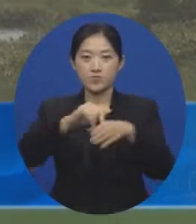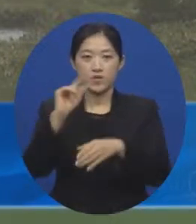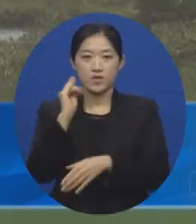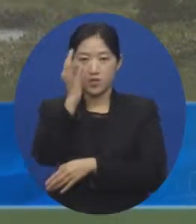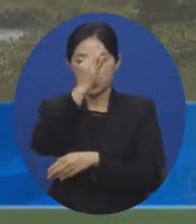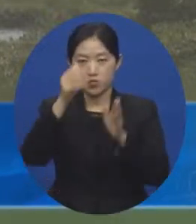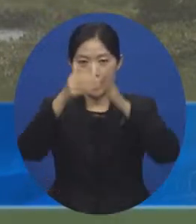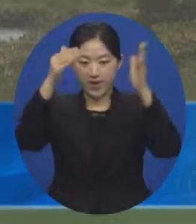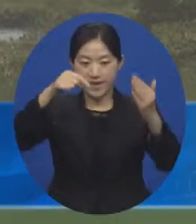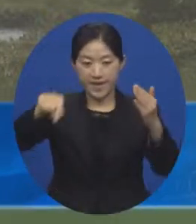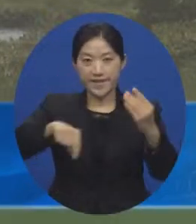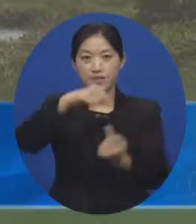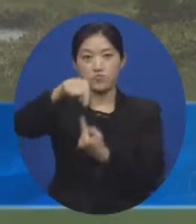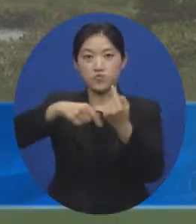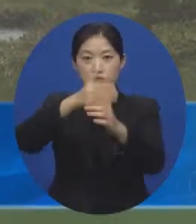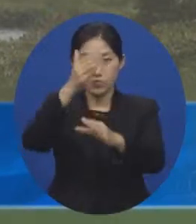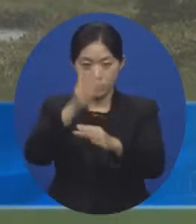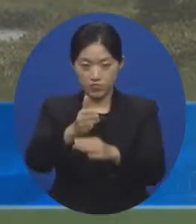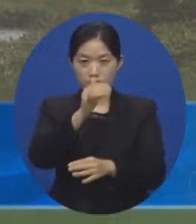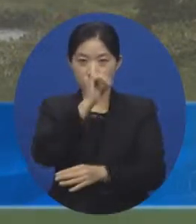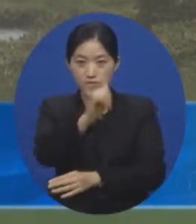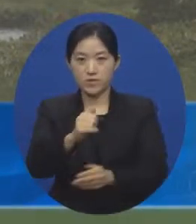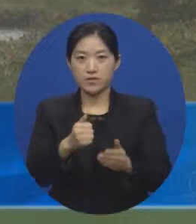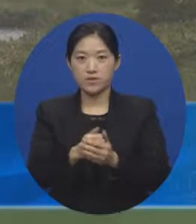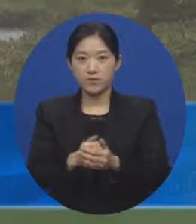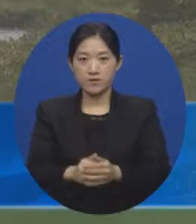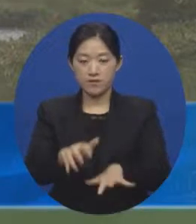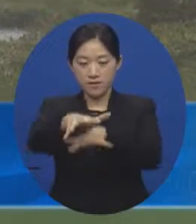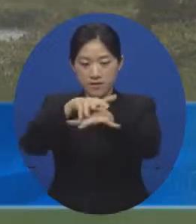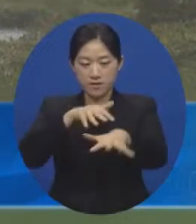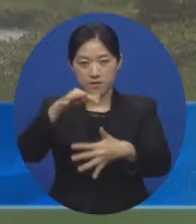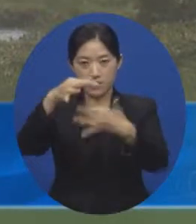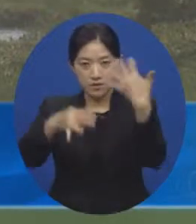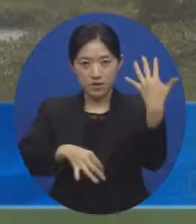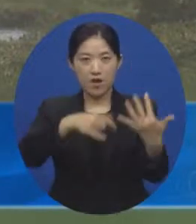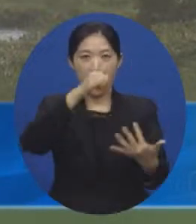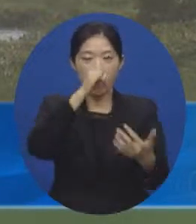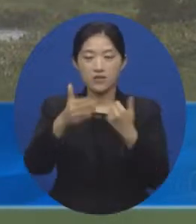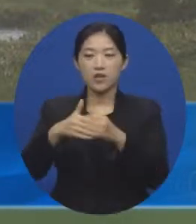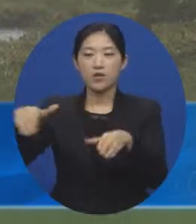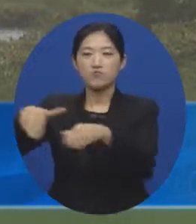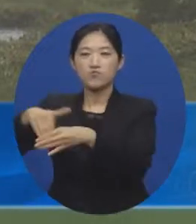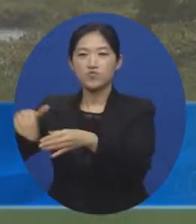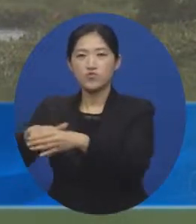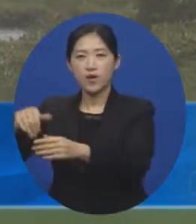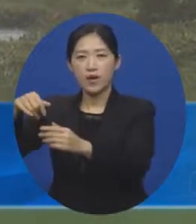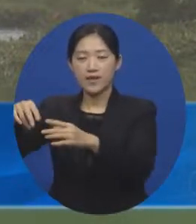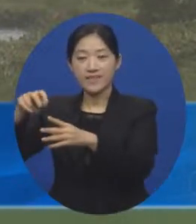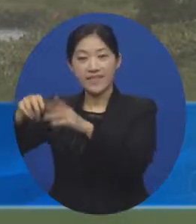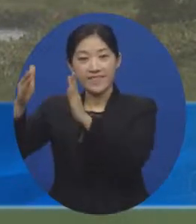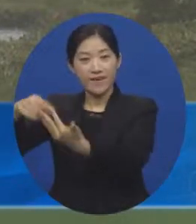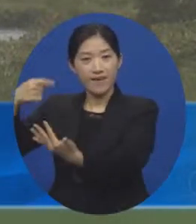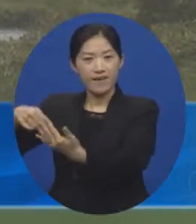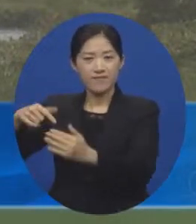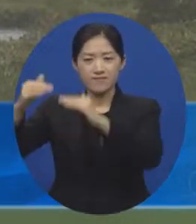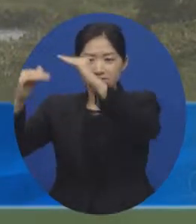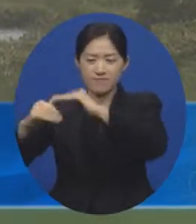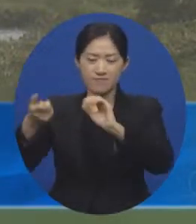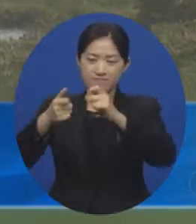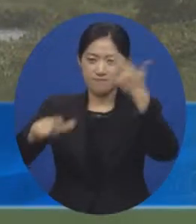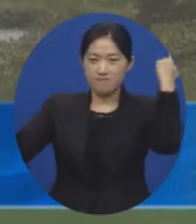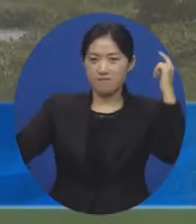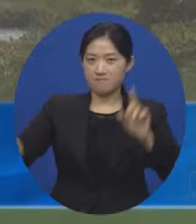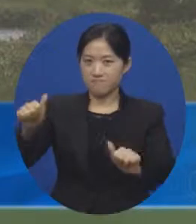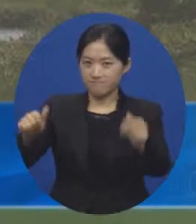오산문화예술회관에서 운영 중인 음악 아카데미는 체계적인 커리큘럼으로 문화센터와 견줄 수 없는 최고의 수업으로